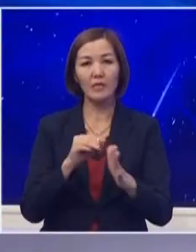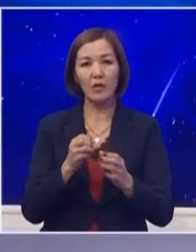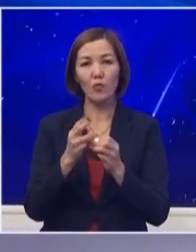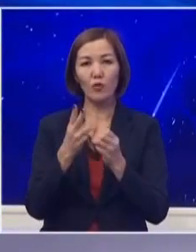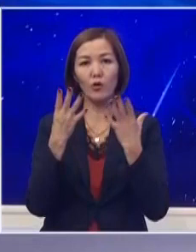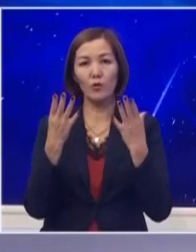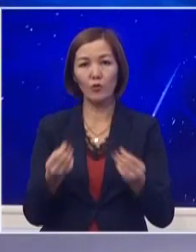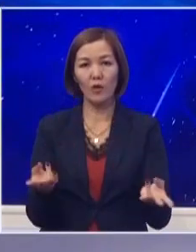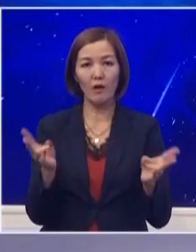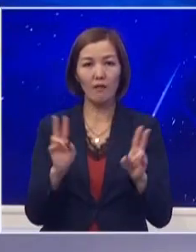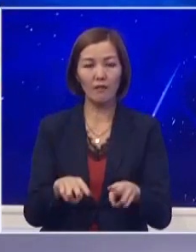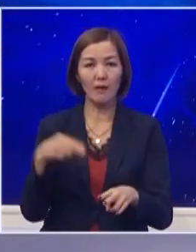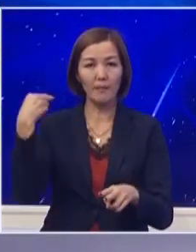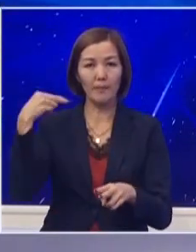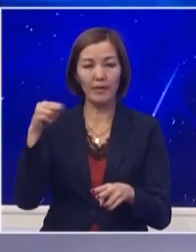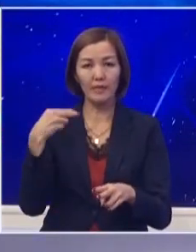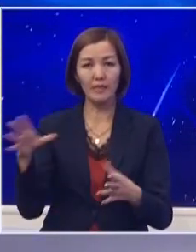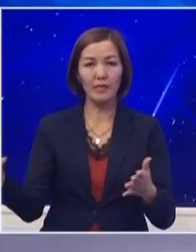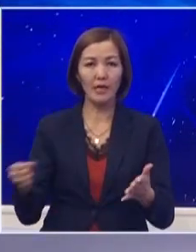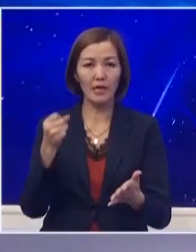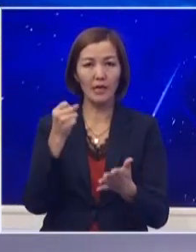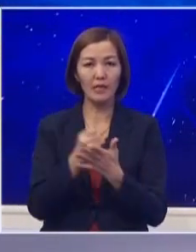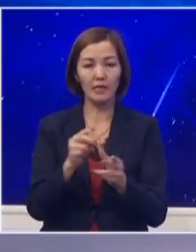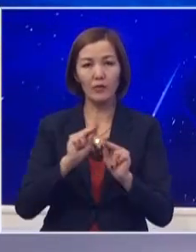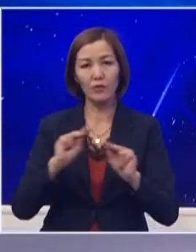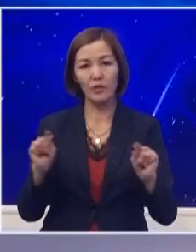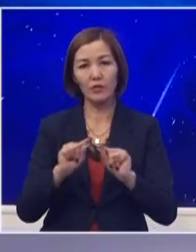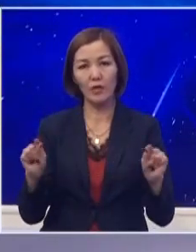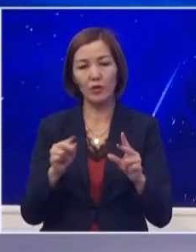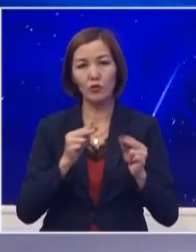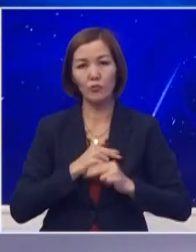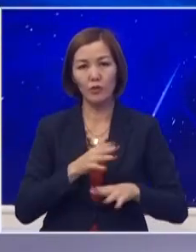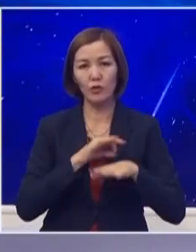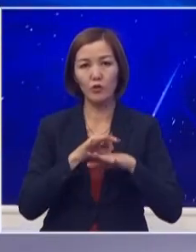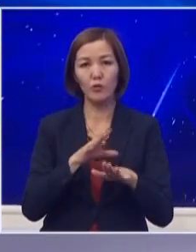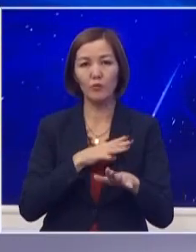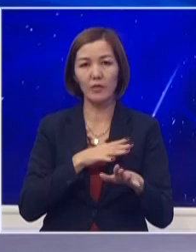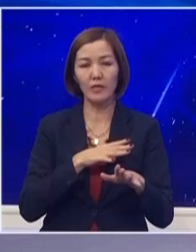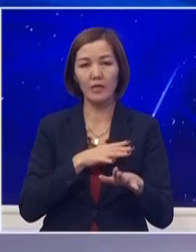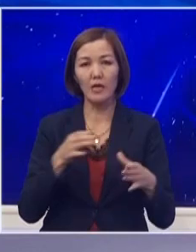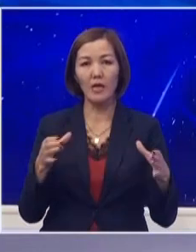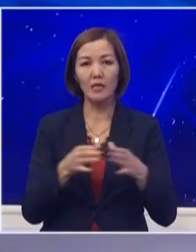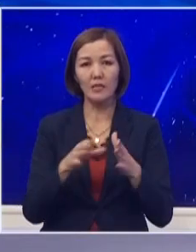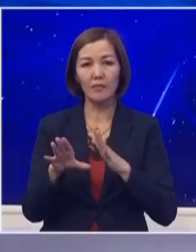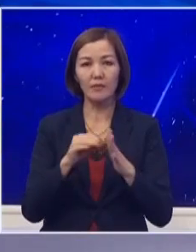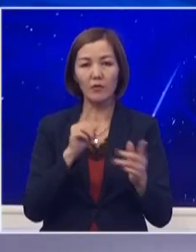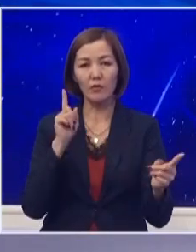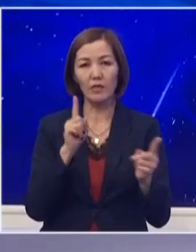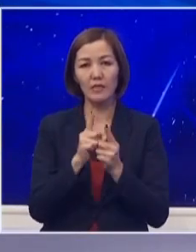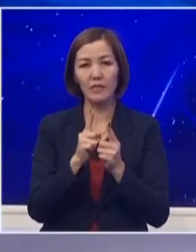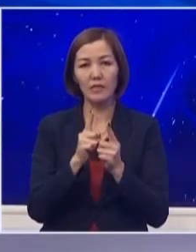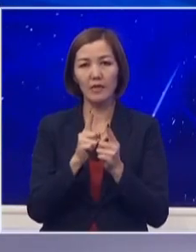Сайлауға 12 күн қалды. Ел президенттігіне кандидаттардың үгіт-насихат жұмыстары қызу. Қазір жер-жердегі штаб өкілдері сайлаушылармен